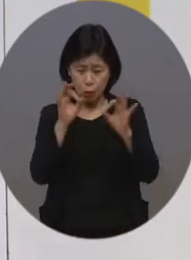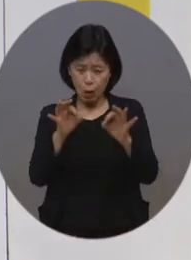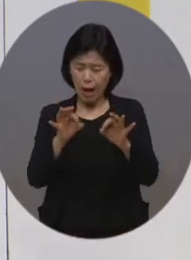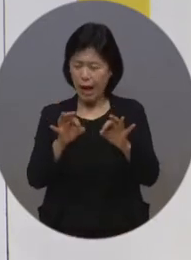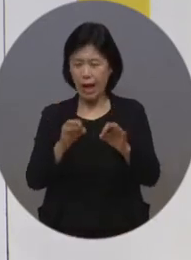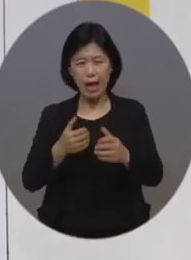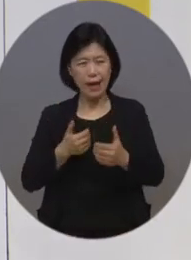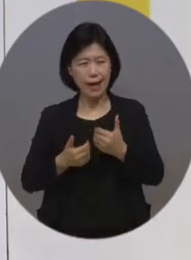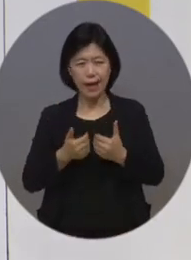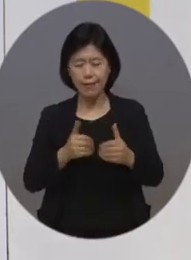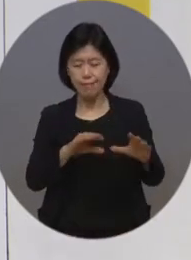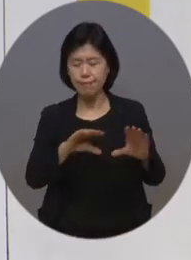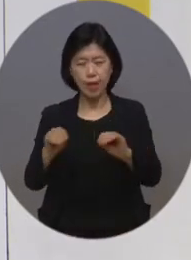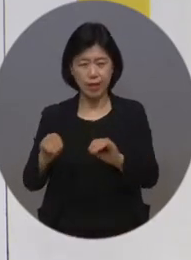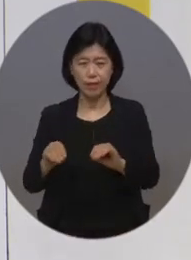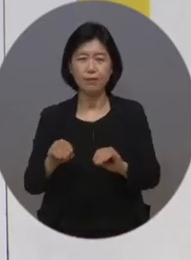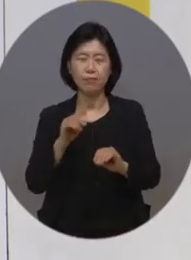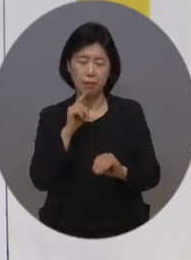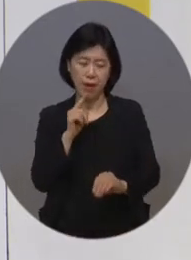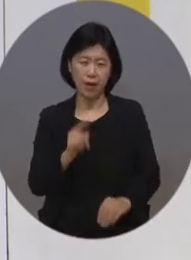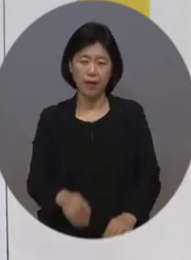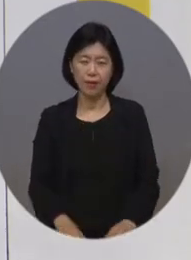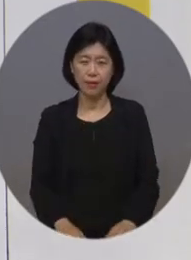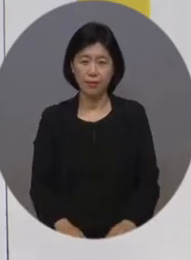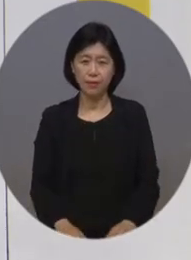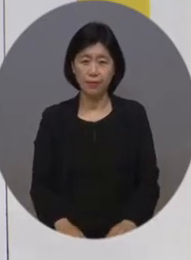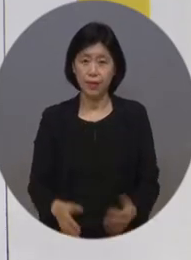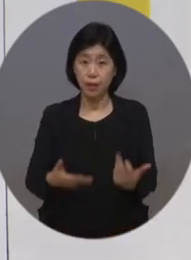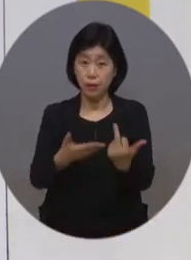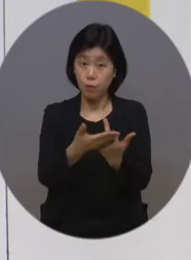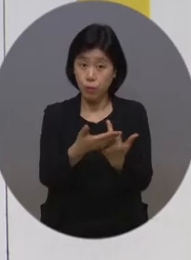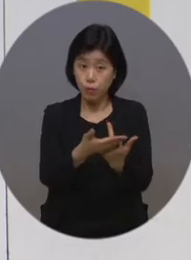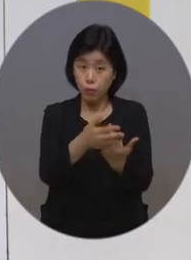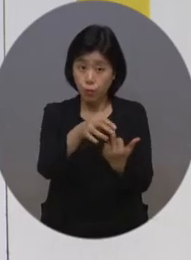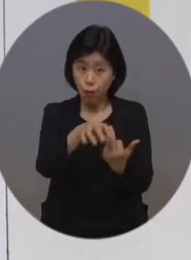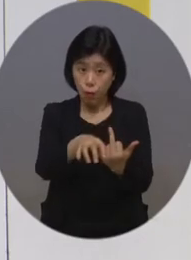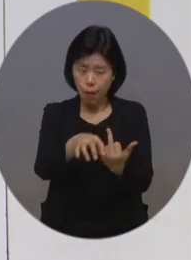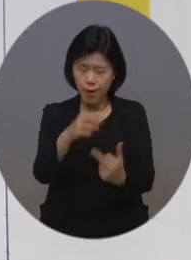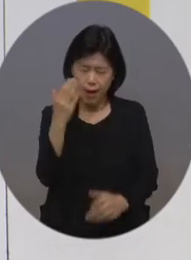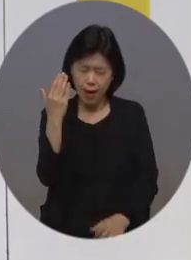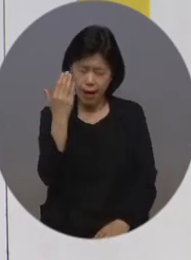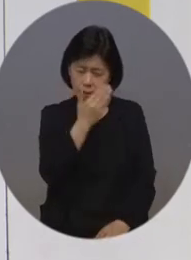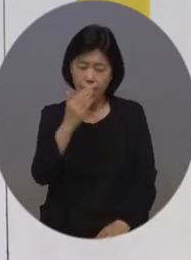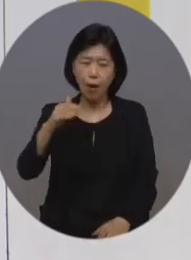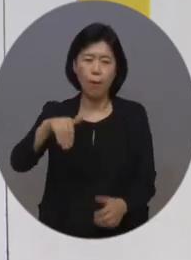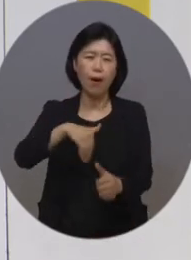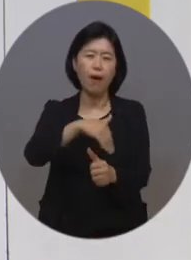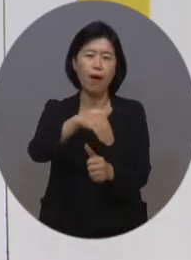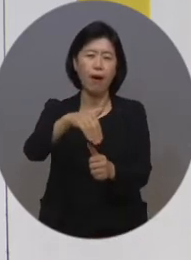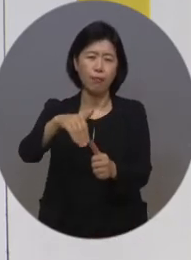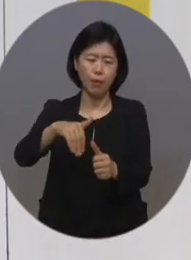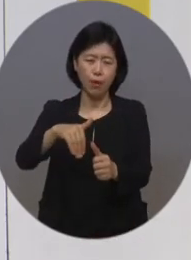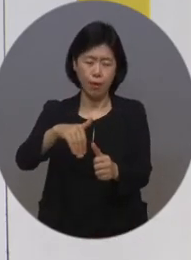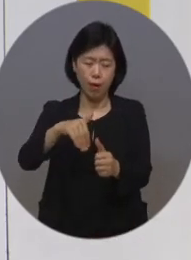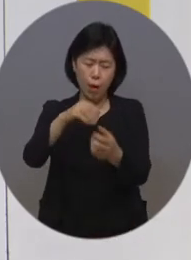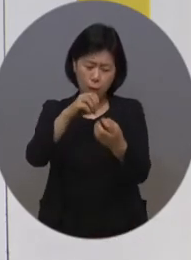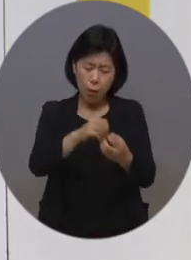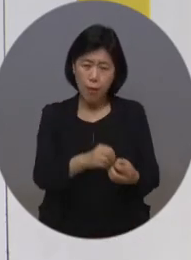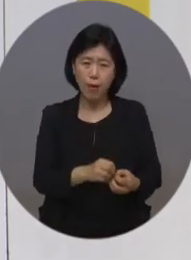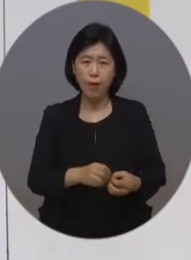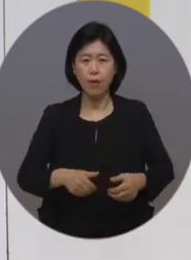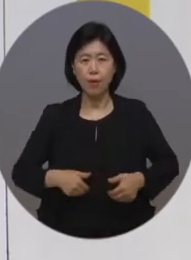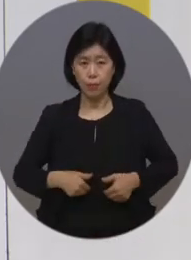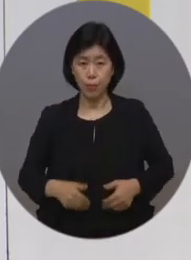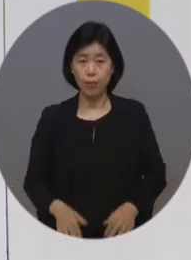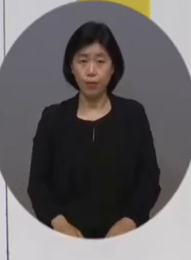그래서 제주도는 깨끗한 자연을 보존해서 4 우리 온 국민에게 우리 후손들에게 이걸